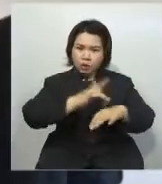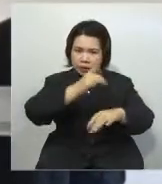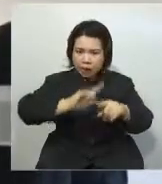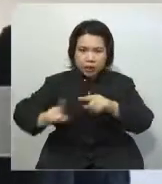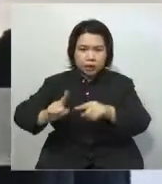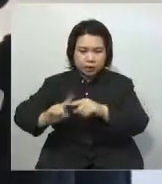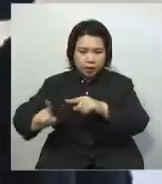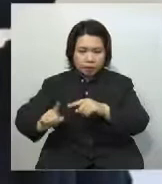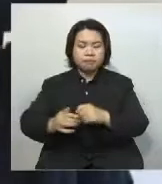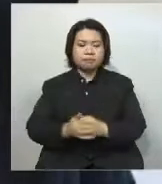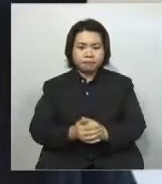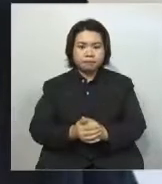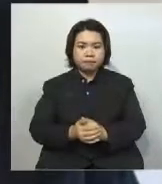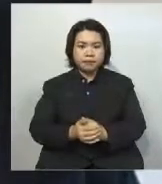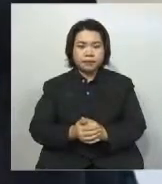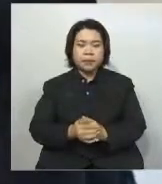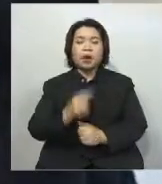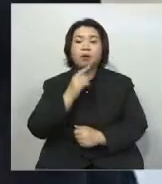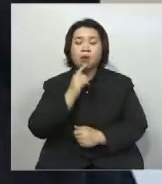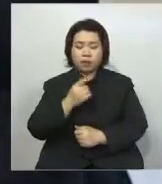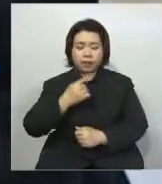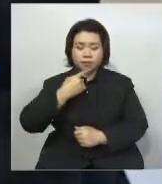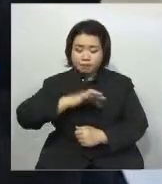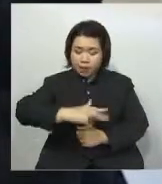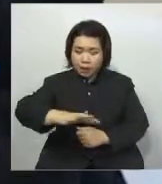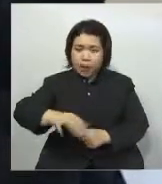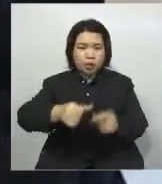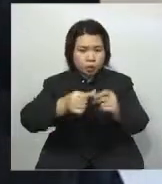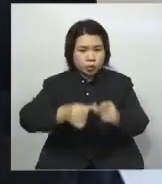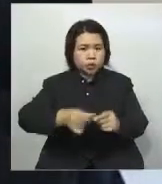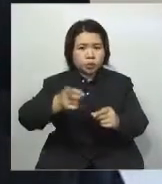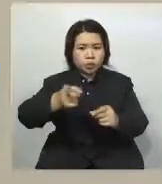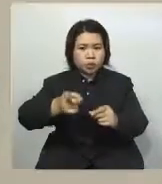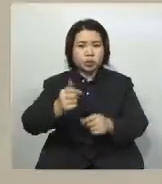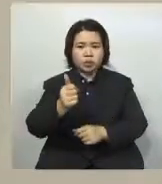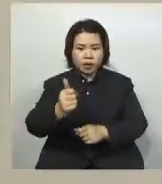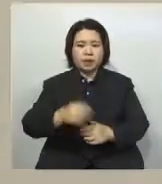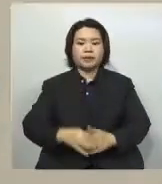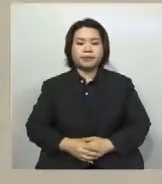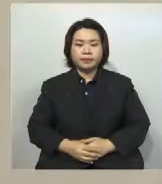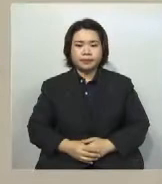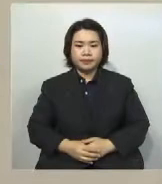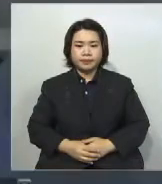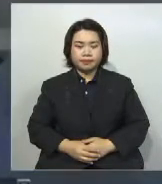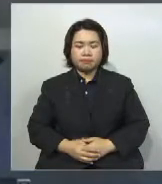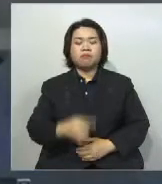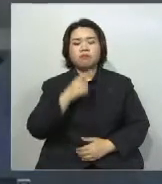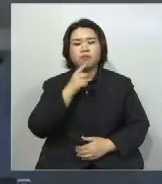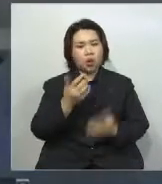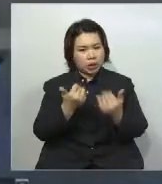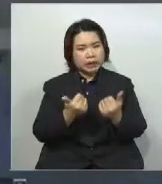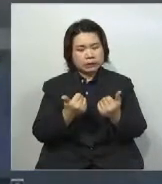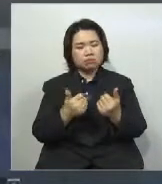ความยั่งยืนจนสามารถนำความอุดมสมบูรณ์กลับคืนสู่ท้องทะเลไทยได้อีกครั้ง ถือเป็นเรื่องที่น่